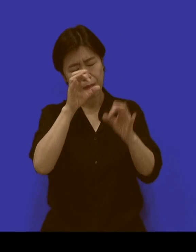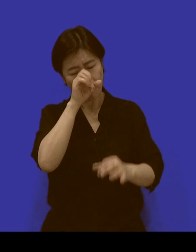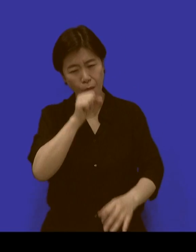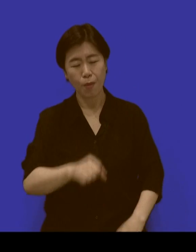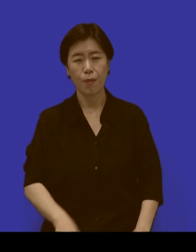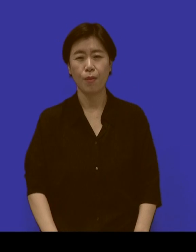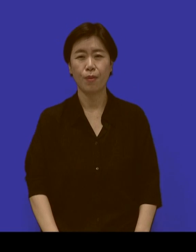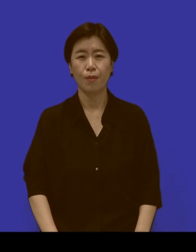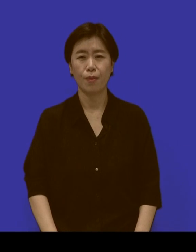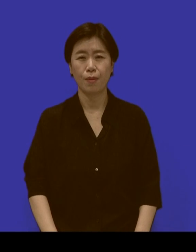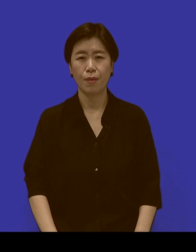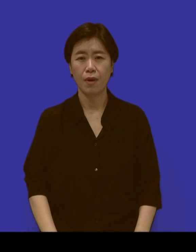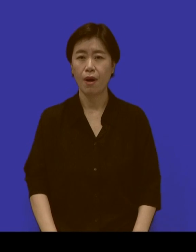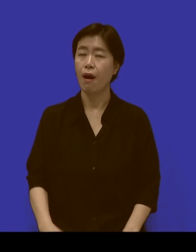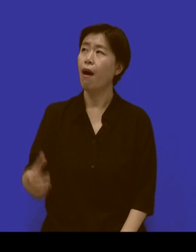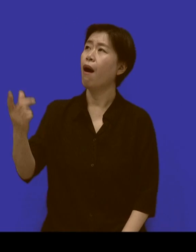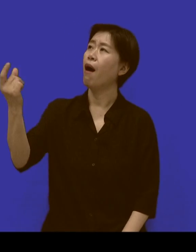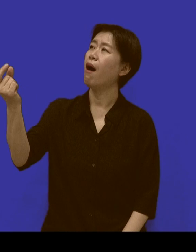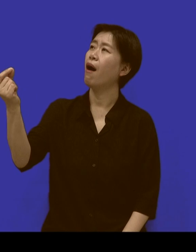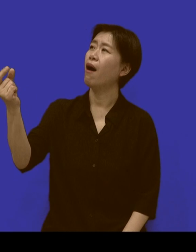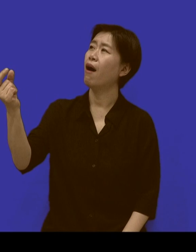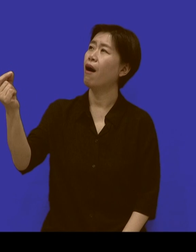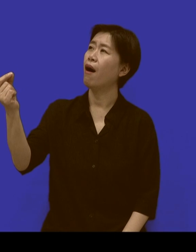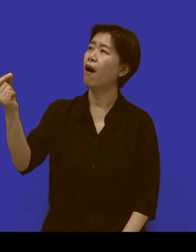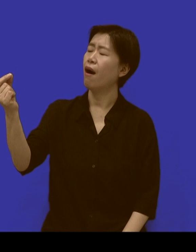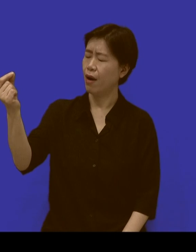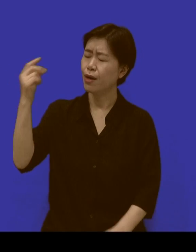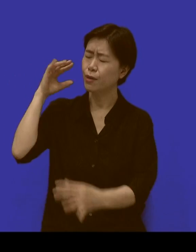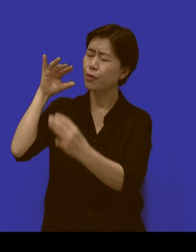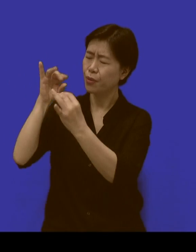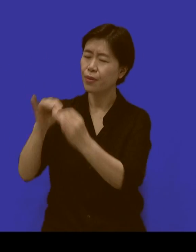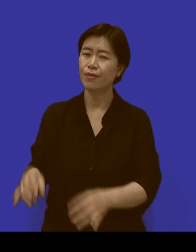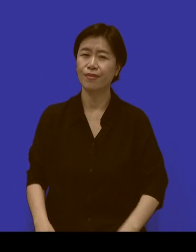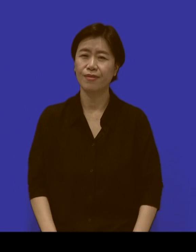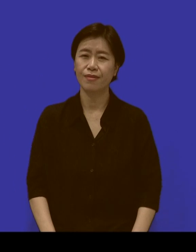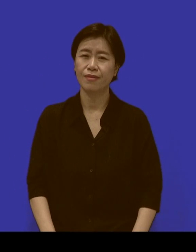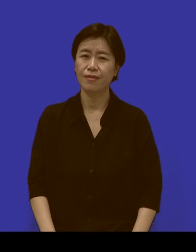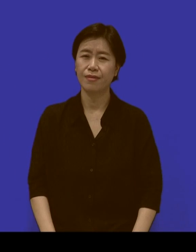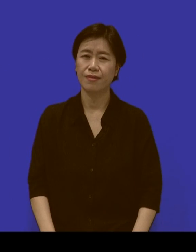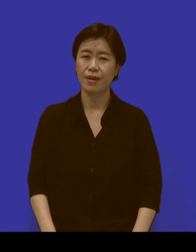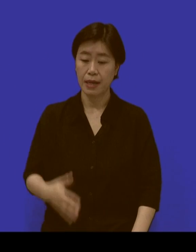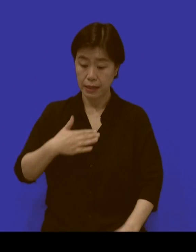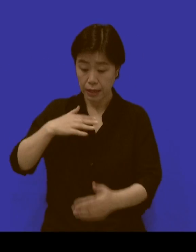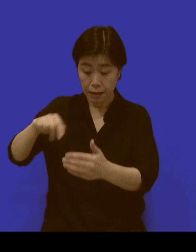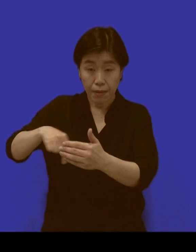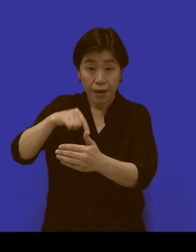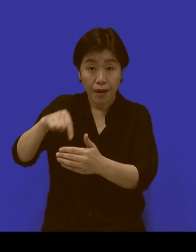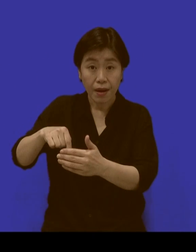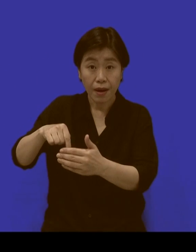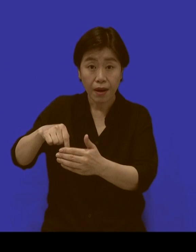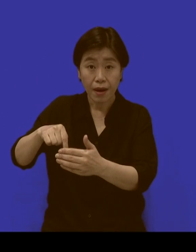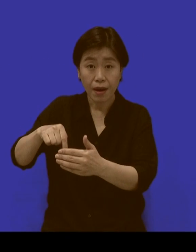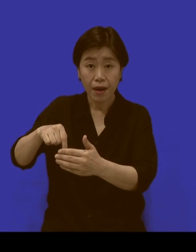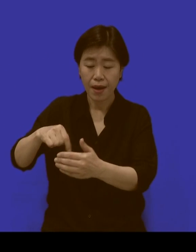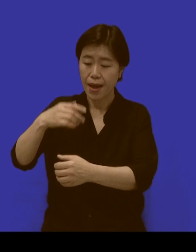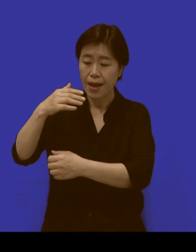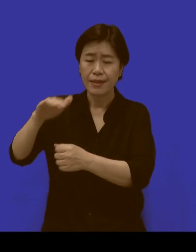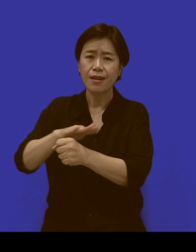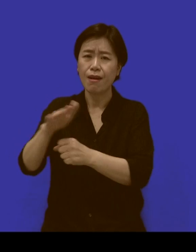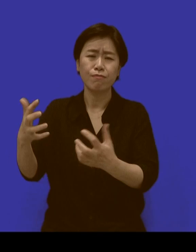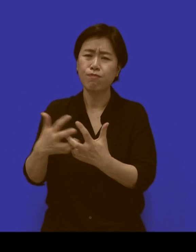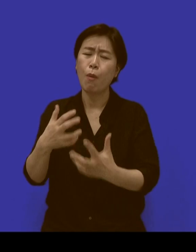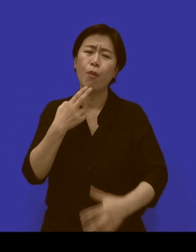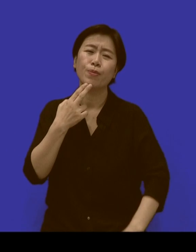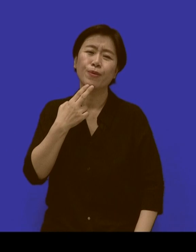지적을 받았잖아요. 네. 너무 동의가 되는 거예요. 예. 제가 제 안에 그 하나님의 그 사랑이 없었어요. 예. 너무 죄송해요 하면서 그